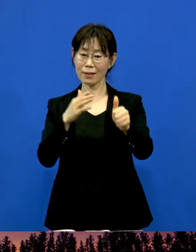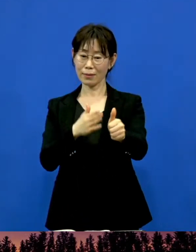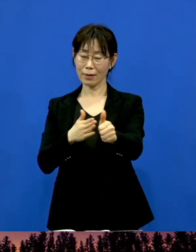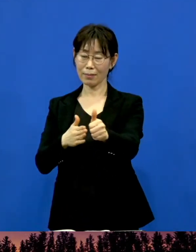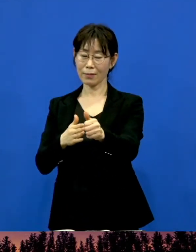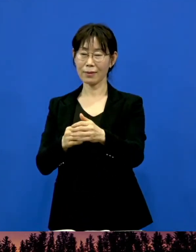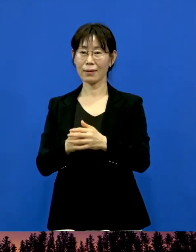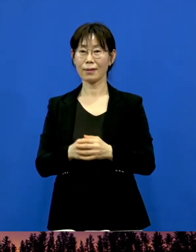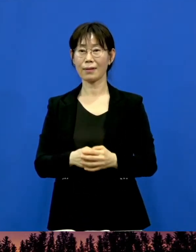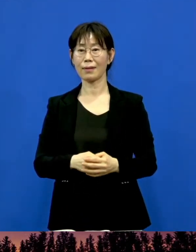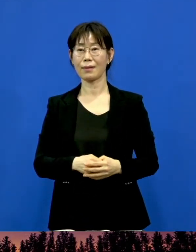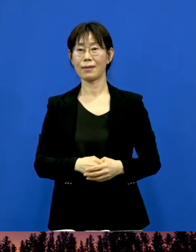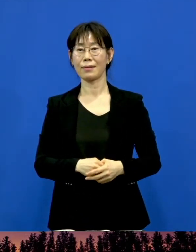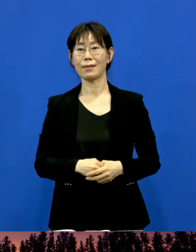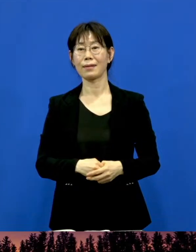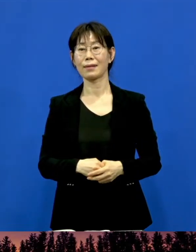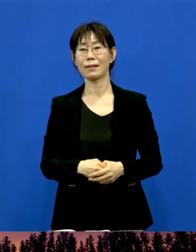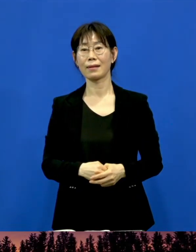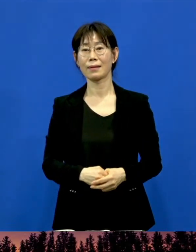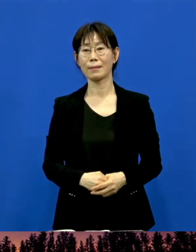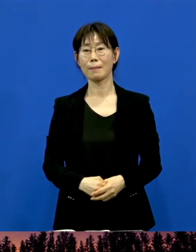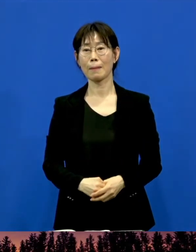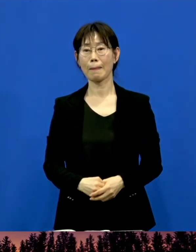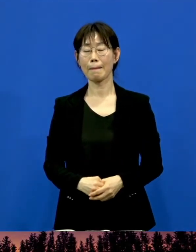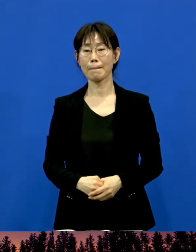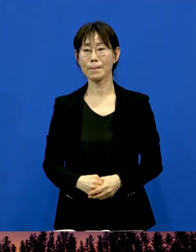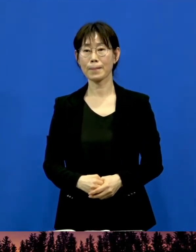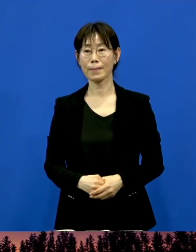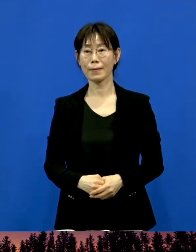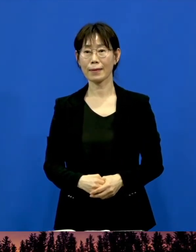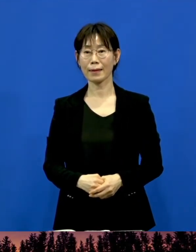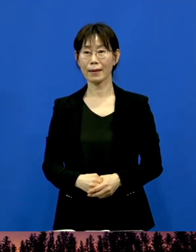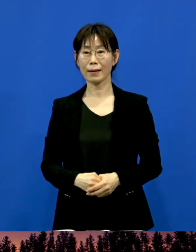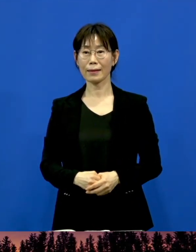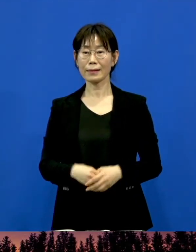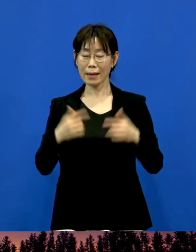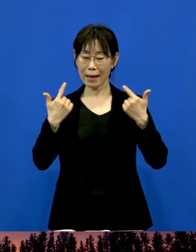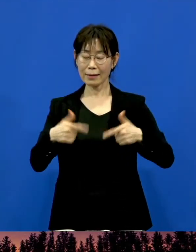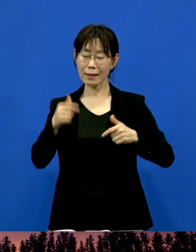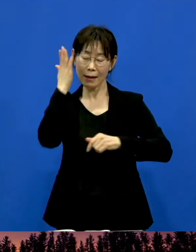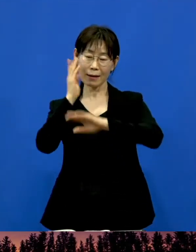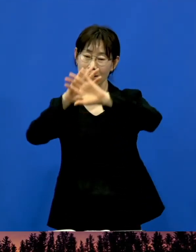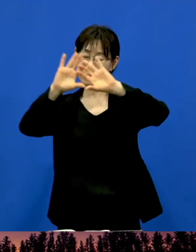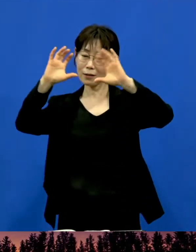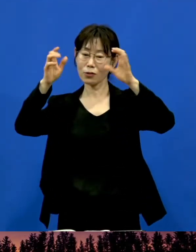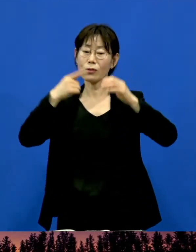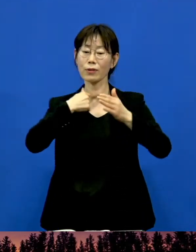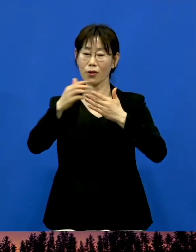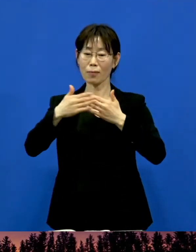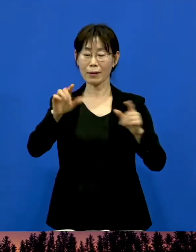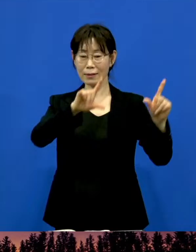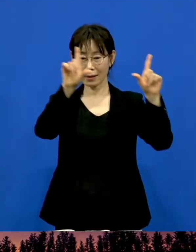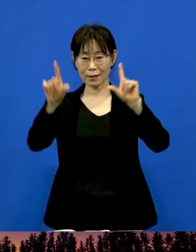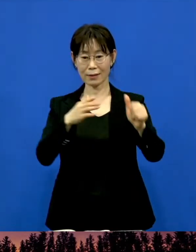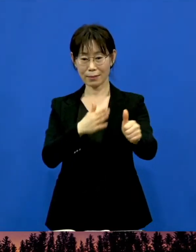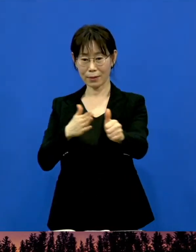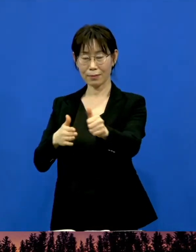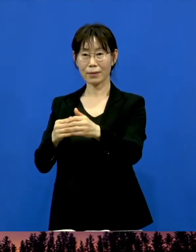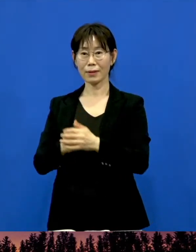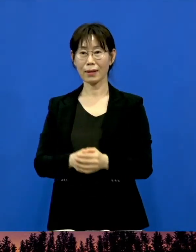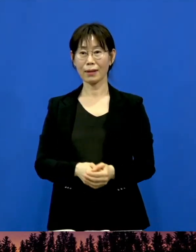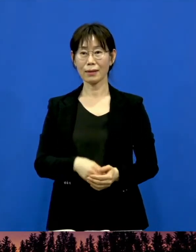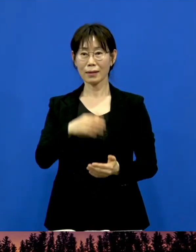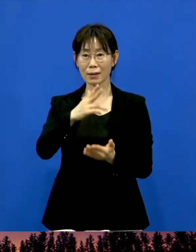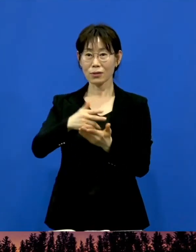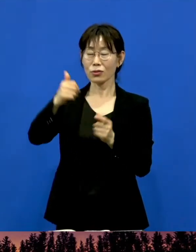거예요. 예. 매 순간이 천국이 될 줄로 믿습니다. 주님